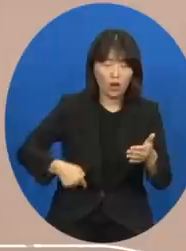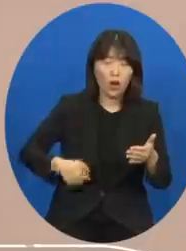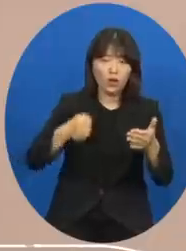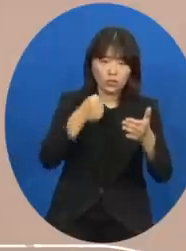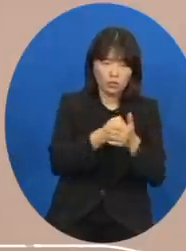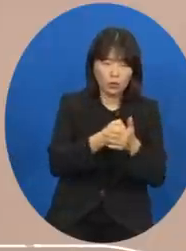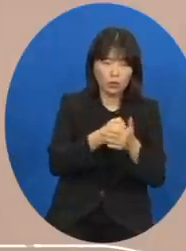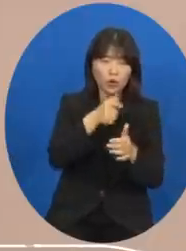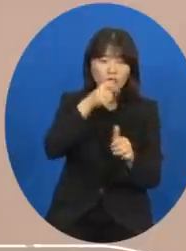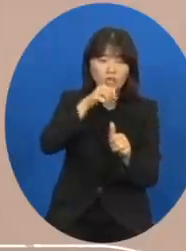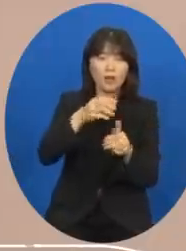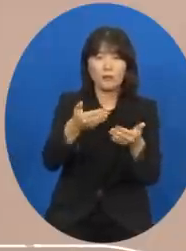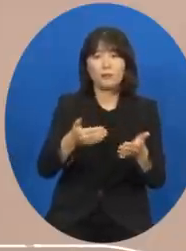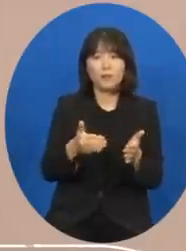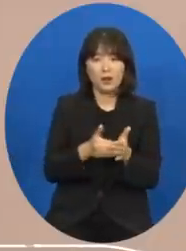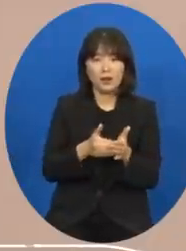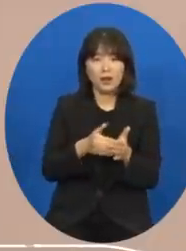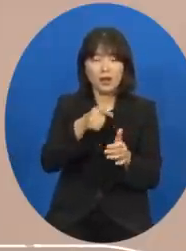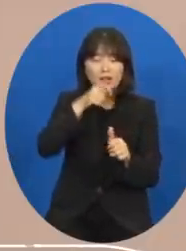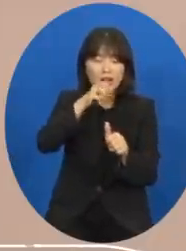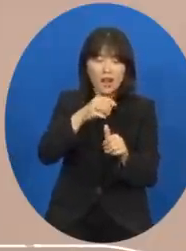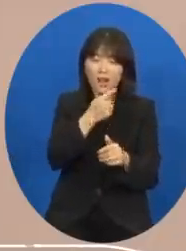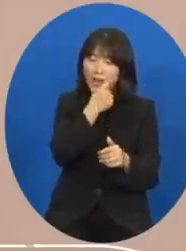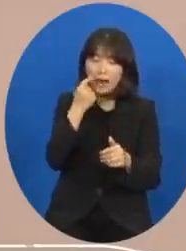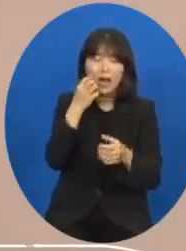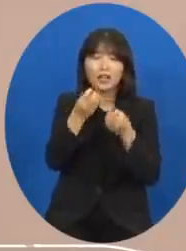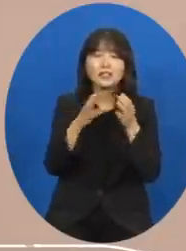겁니다. 그분이 세례 간증 때 그 이야기를 한 거예요.